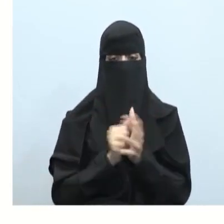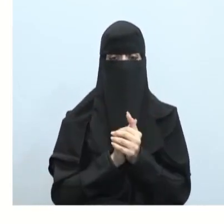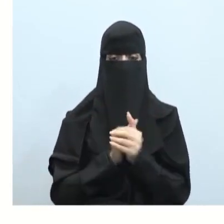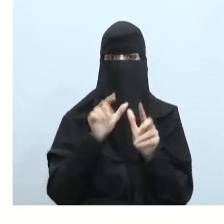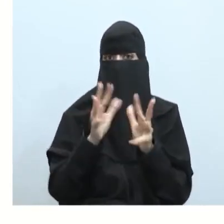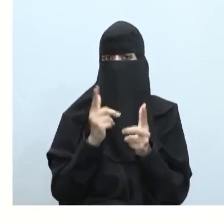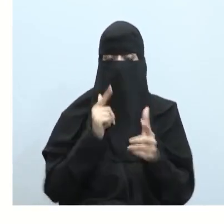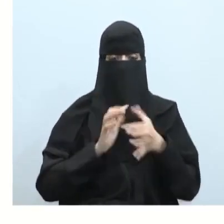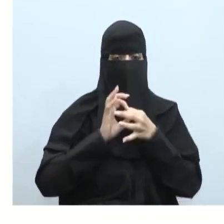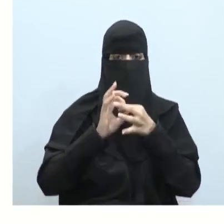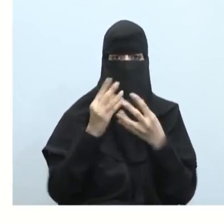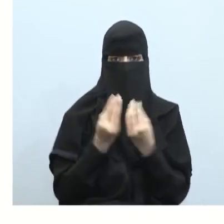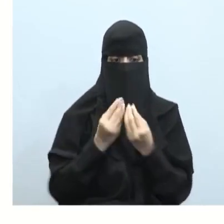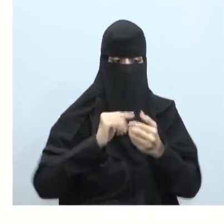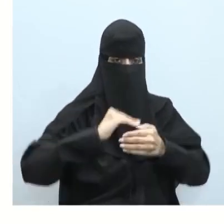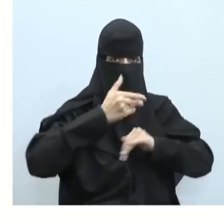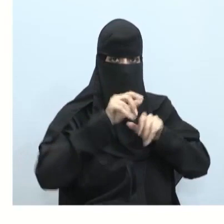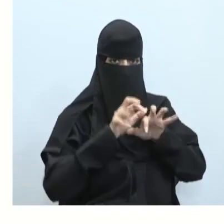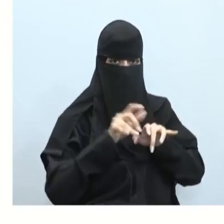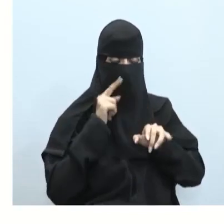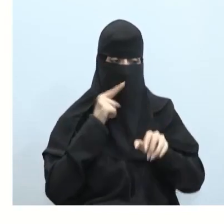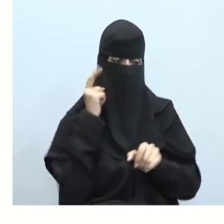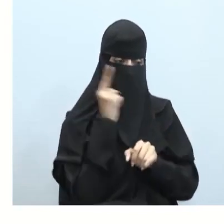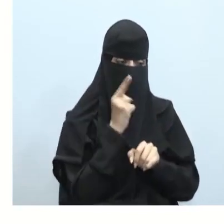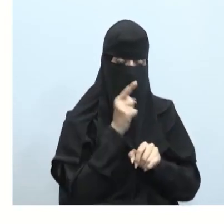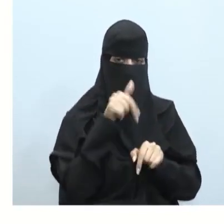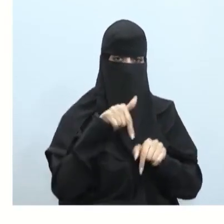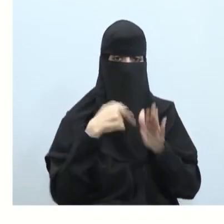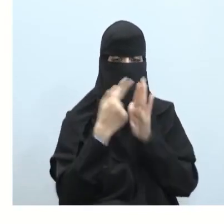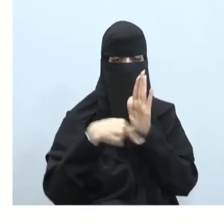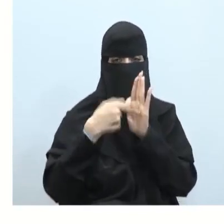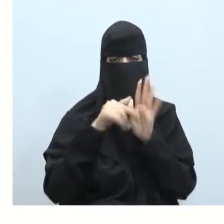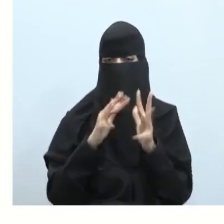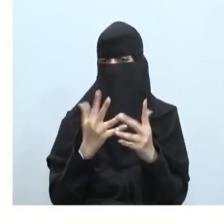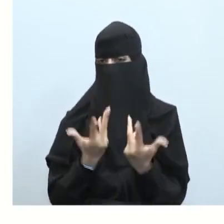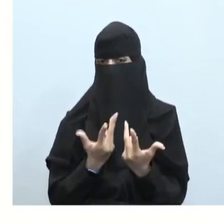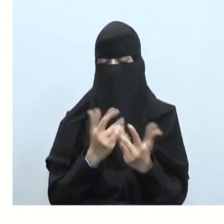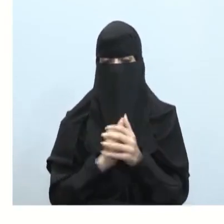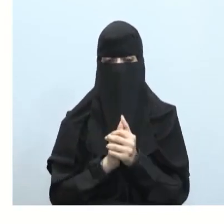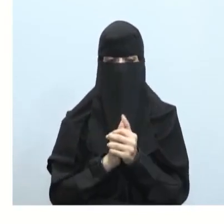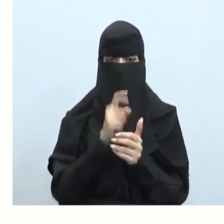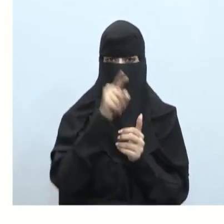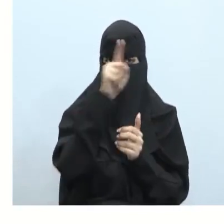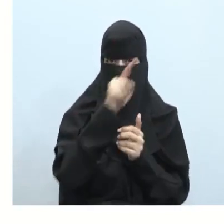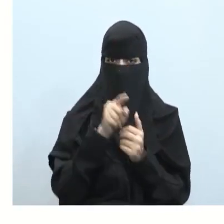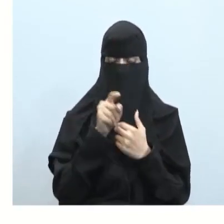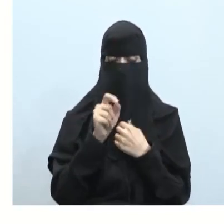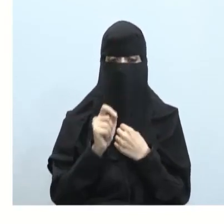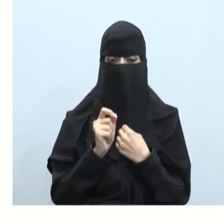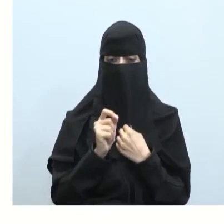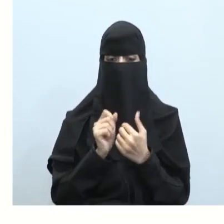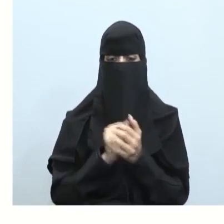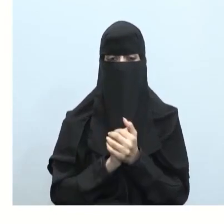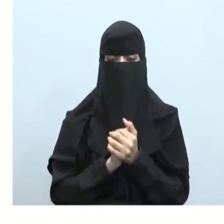كيف نتواصل مع الحاسب لاعطائه اوامره البرمجيه اعزائي الطلاب والطالبات كيف نتواصل مع